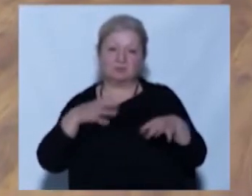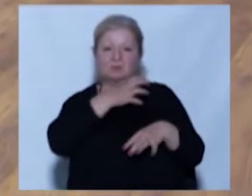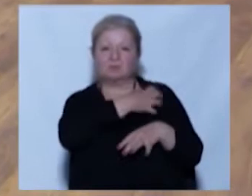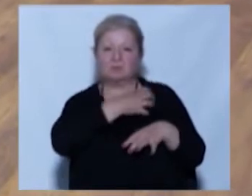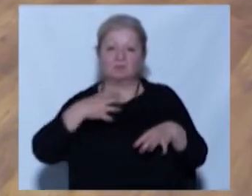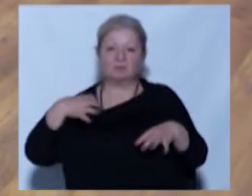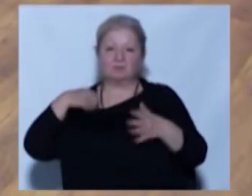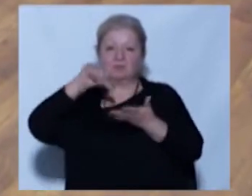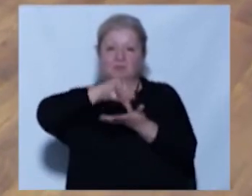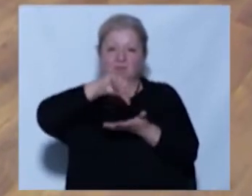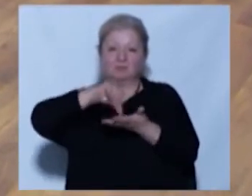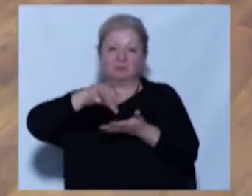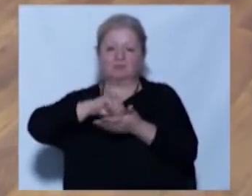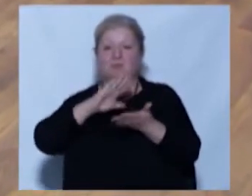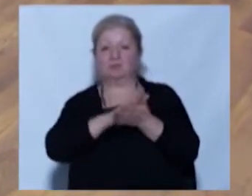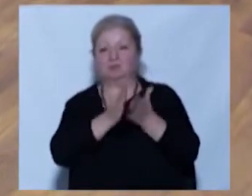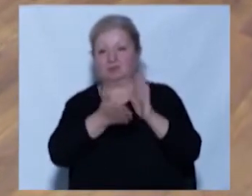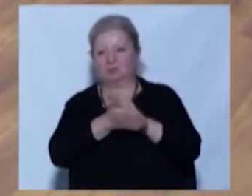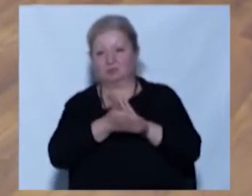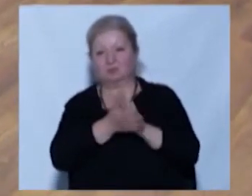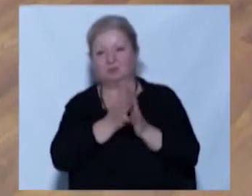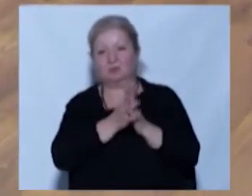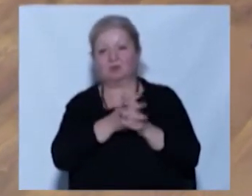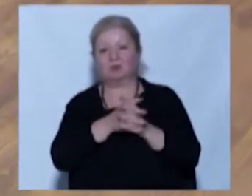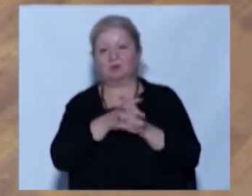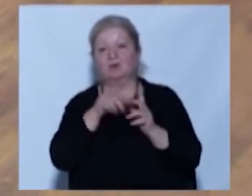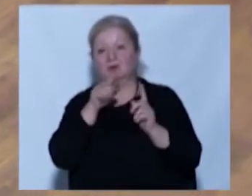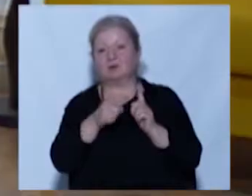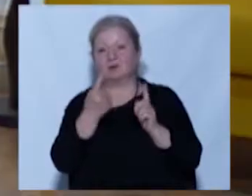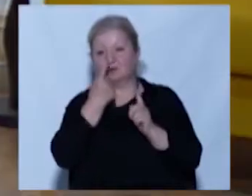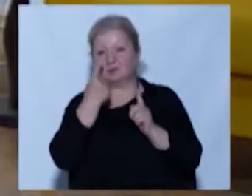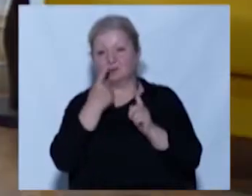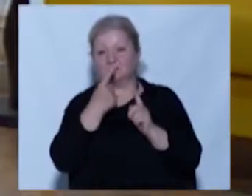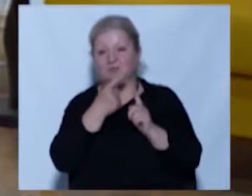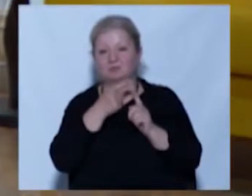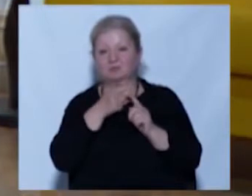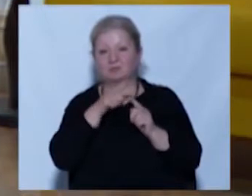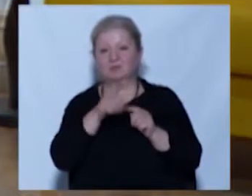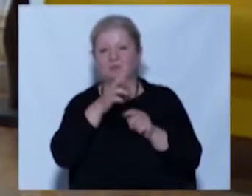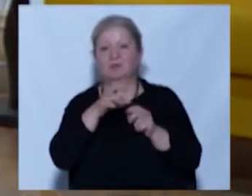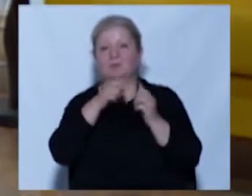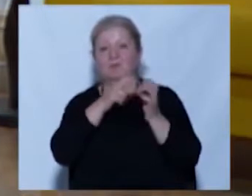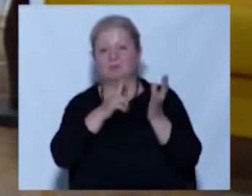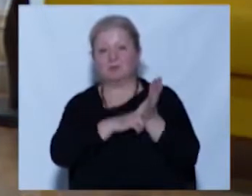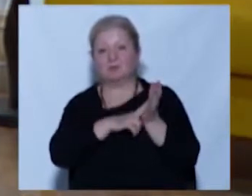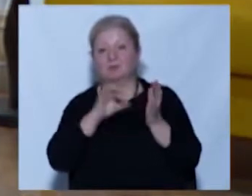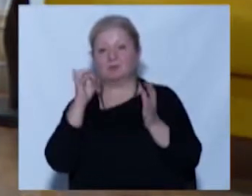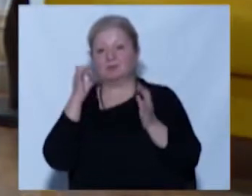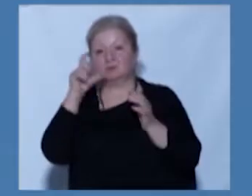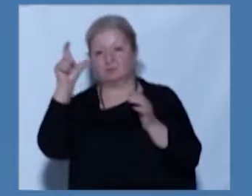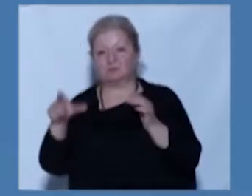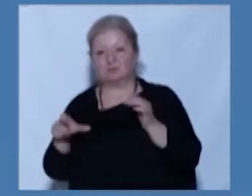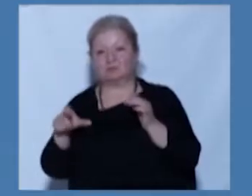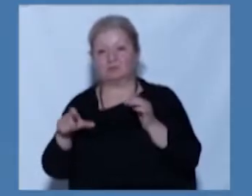საქართველოს სამეფო სამთავროების მდგომარეობას. ერთ-ერთი ასეთი